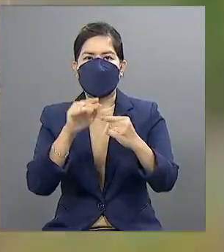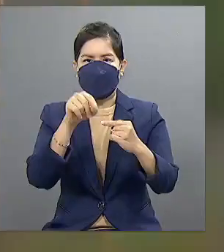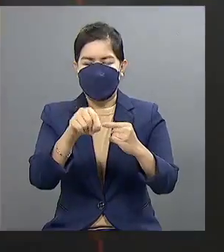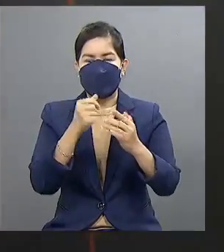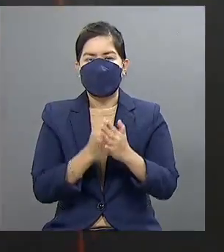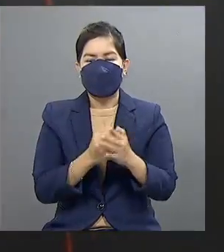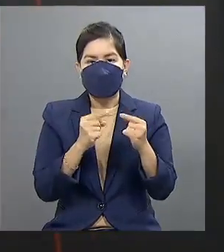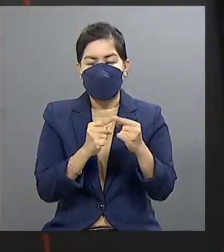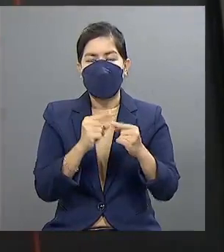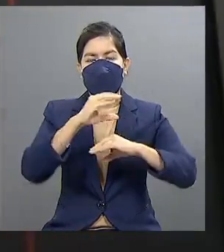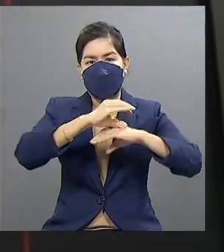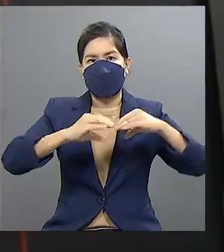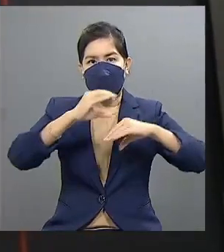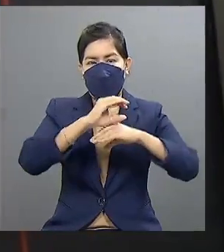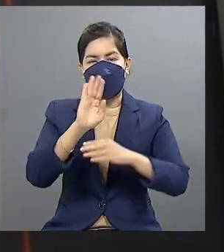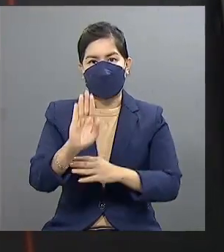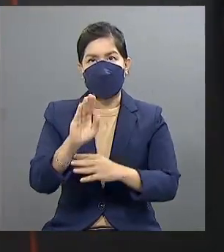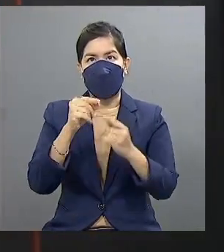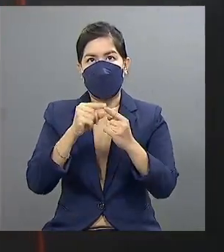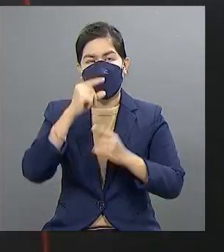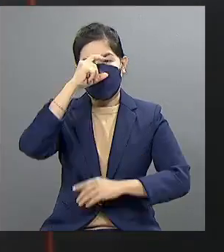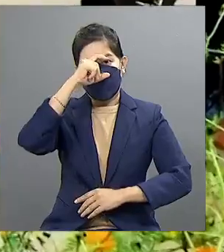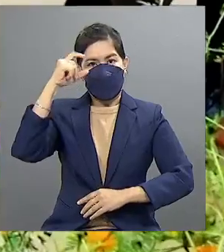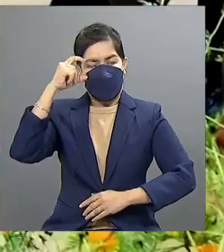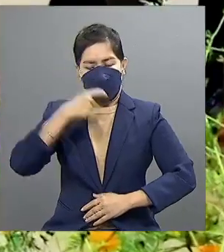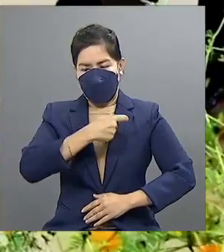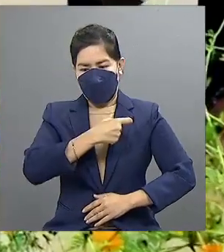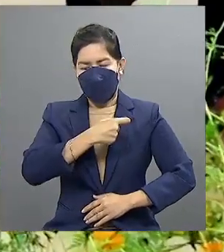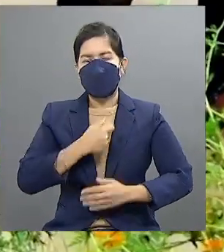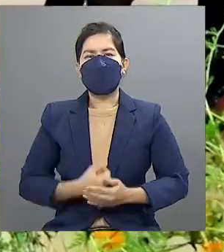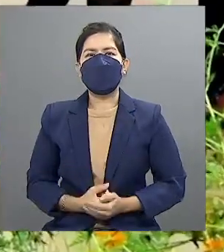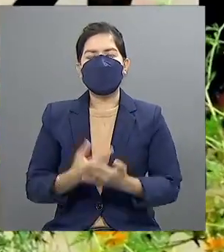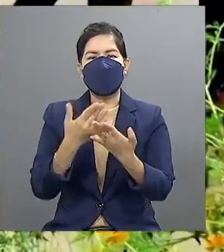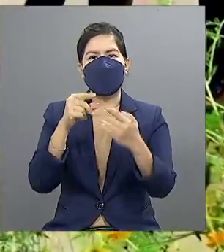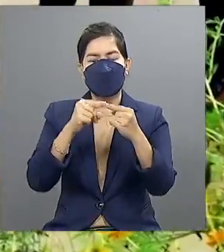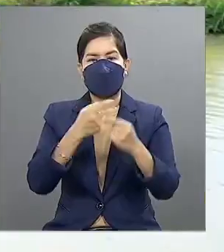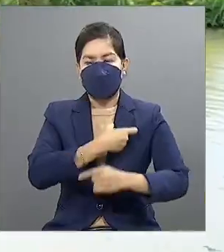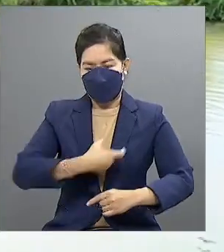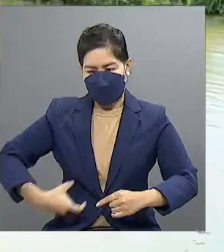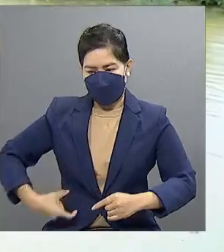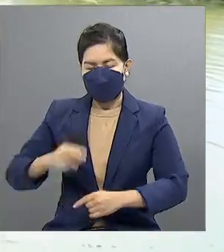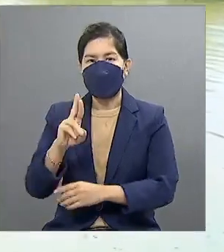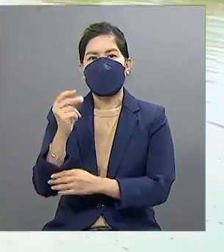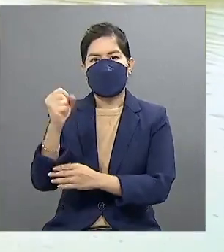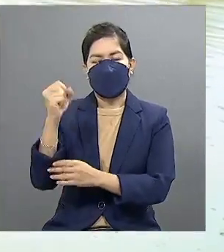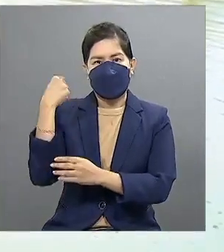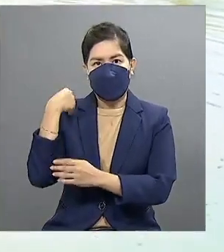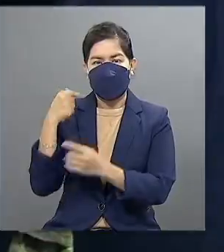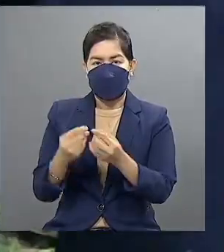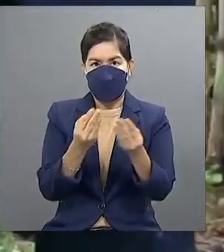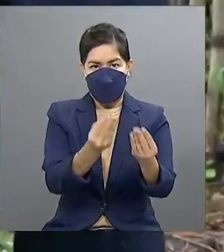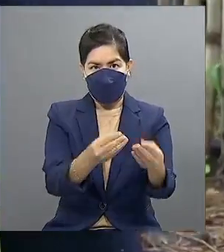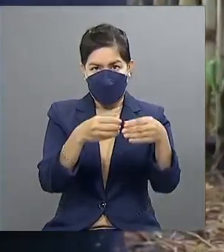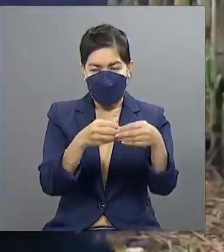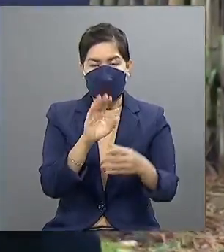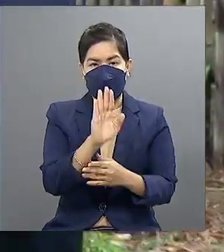มเด็จพระเจ้าอยู่หัวนะครับรัชกาลที่10พระองค์ท่านพระราชทานให้กับกรมราชทัณฑ์สำหรับให้พี่น้องผู้ต้องขังได้มาเรียนรู้ฝึกวิชาชี